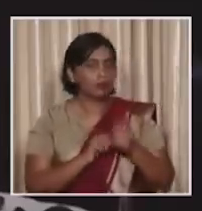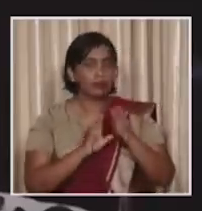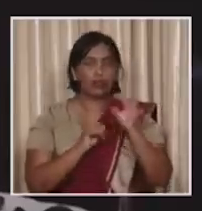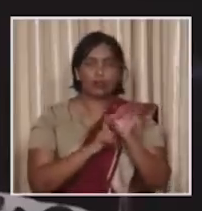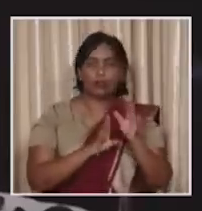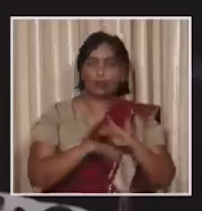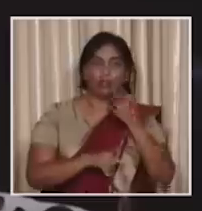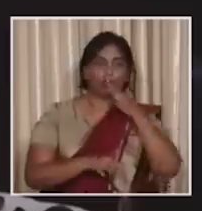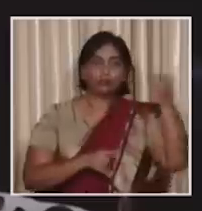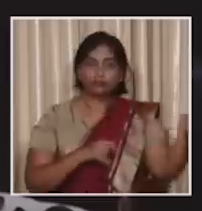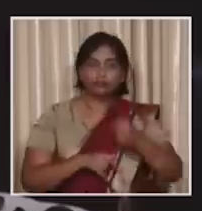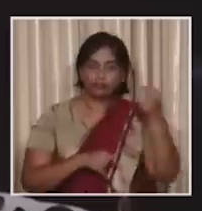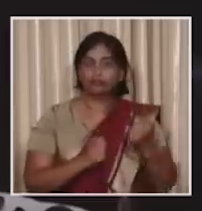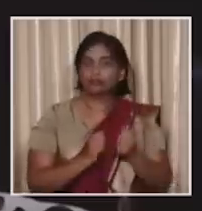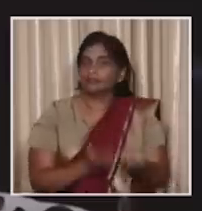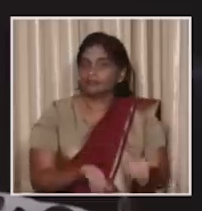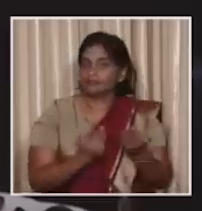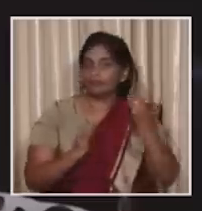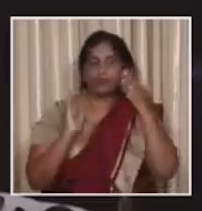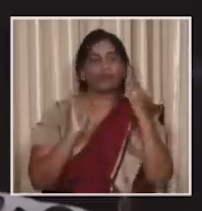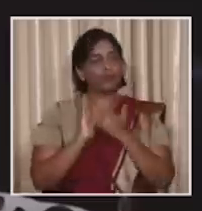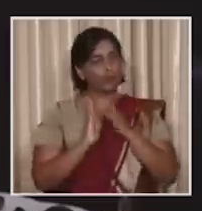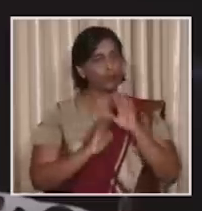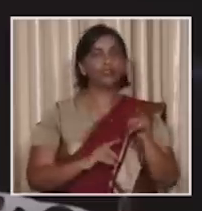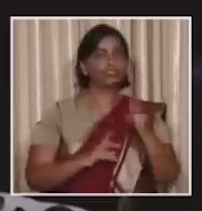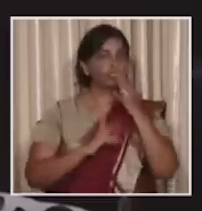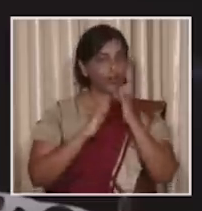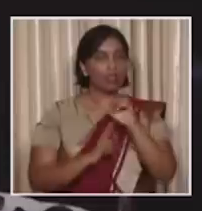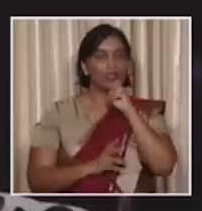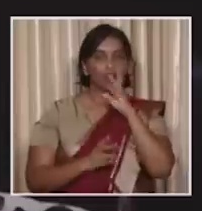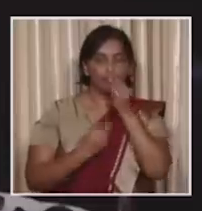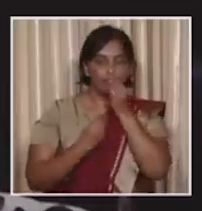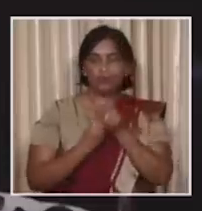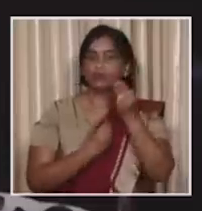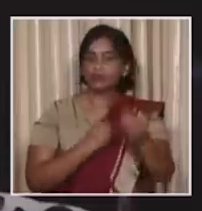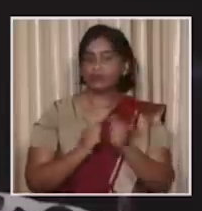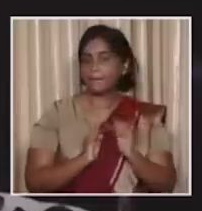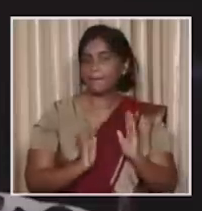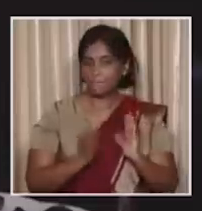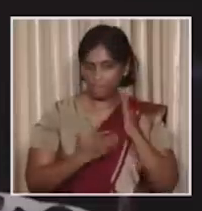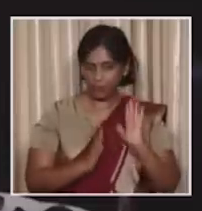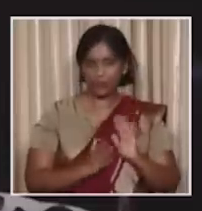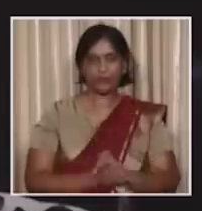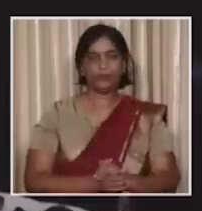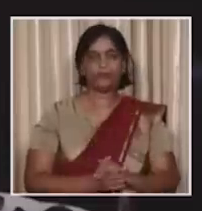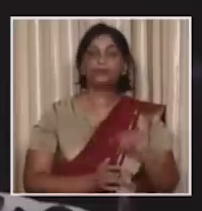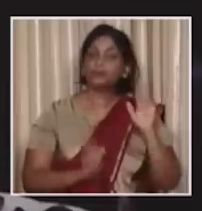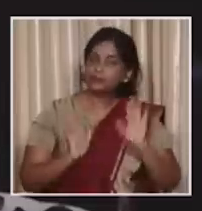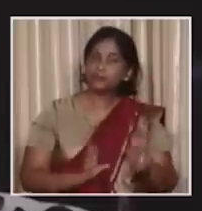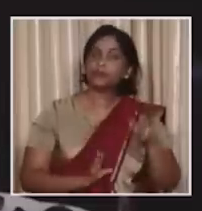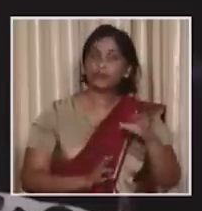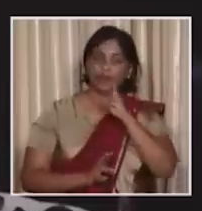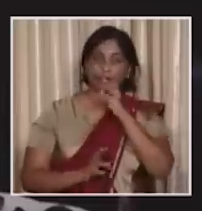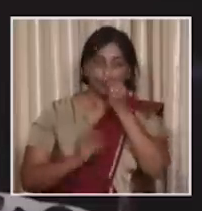ළමුන්ගේ පාසල් පැමිණීමේ දිර්ඝන්ව අරමුණු කරගනිමින් පාසල් දිවාහාර සැපීමේ වැඩසටහන ක්‍රියාත්මක වීම පවතිනවා. කෙසේ වුවද